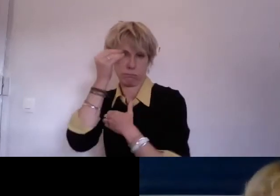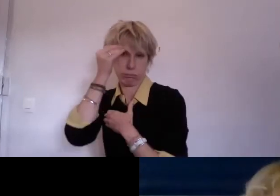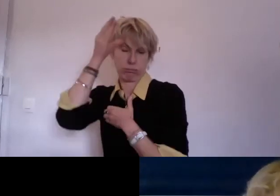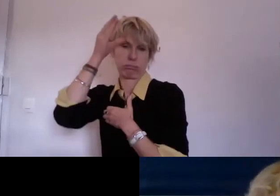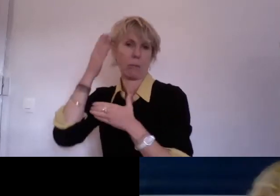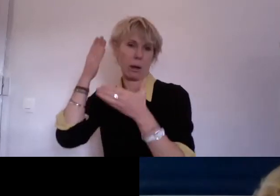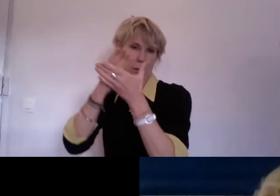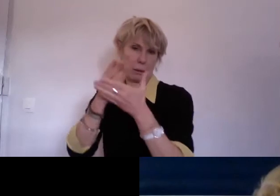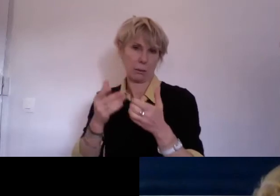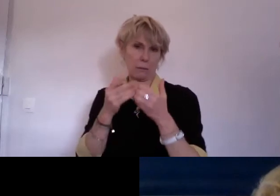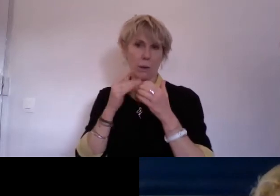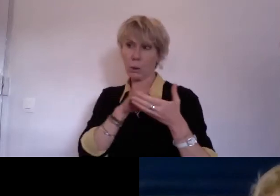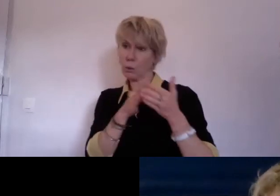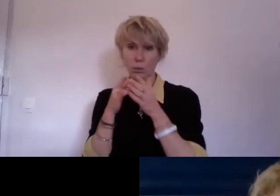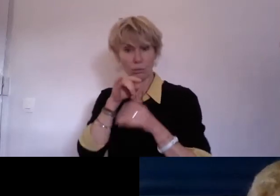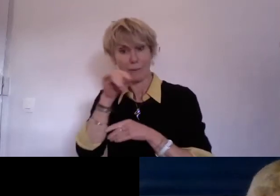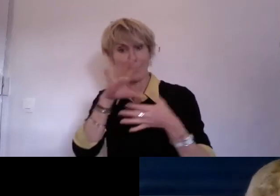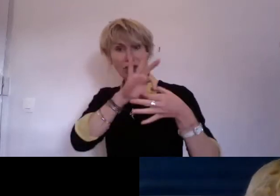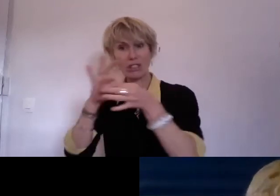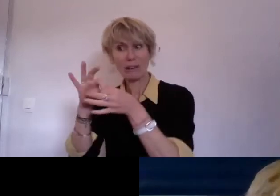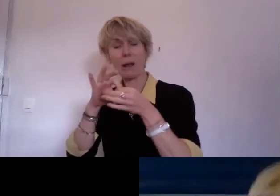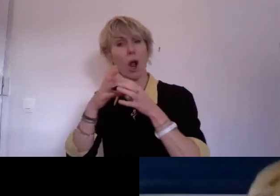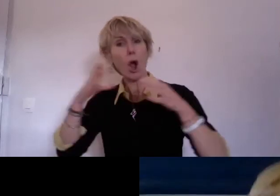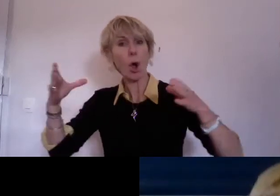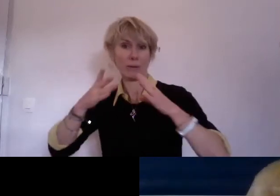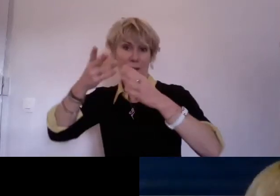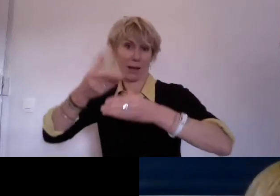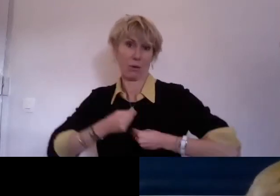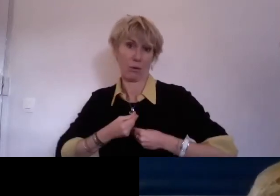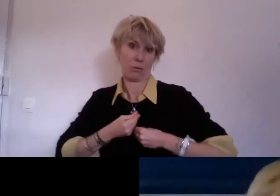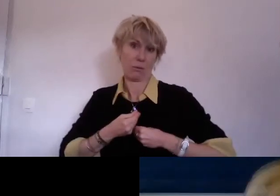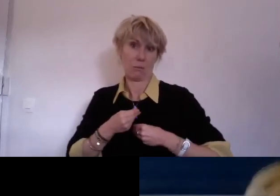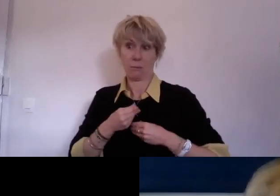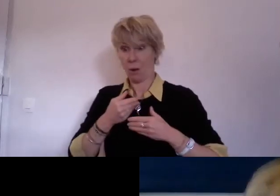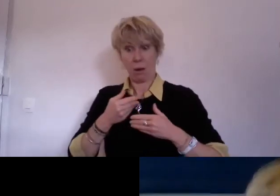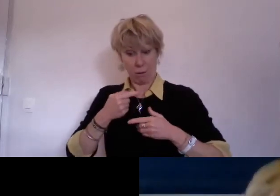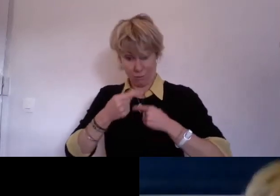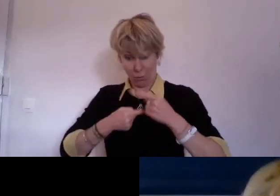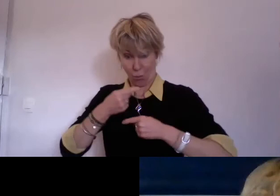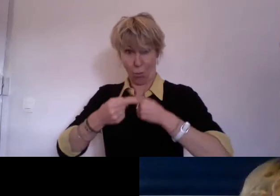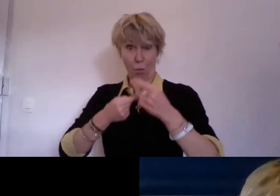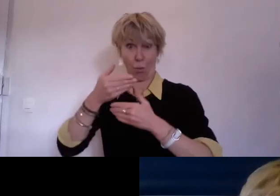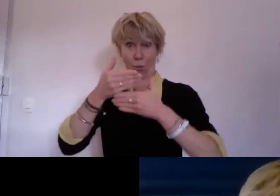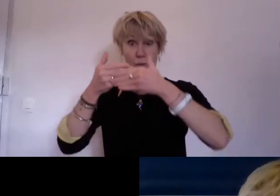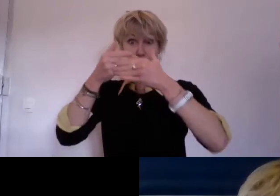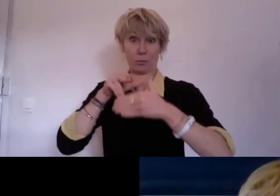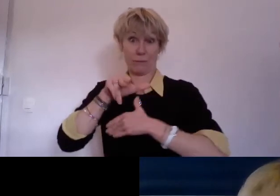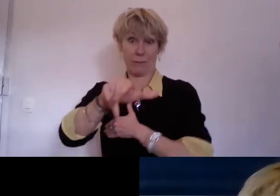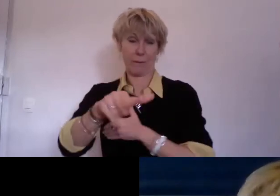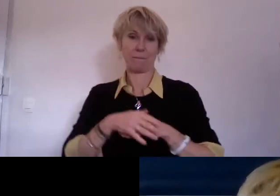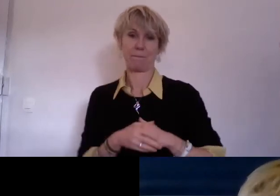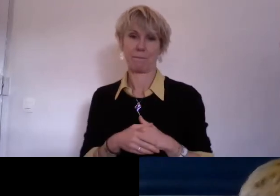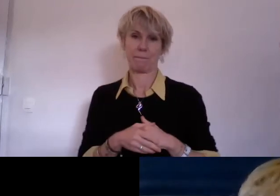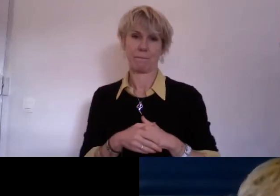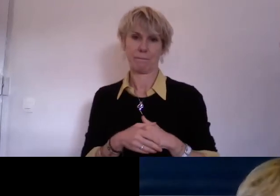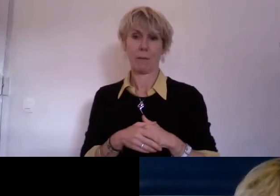concerner tout le monde, c'est vraiment une chaîne grand accueil, en fait, qui est à construire. une banque de données et de mise